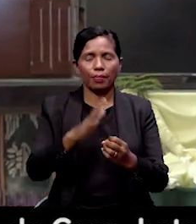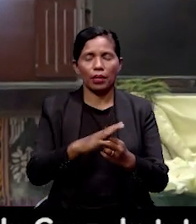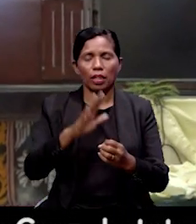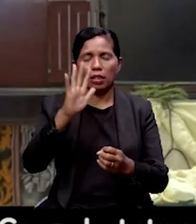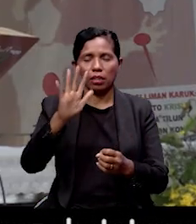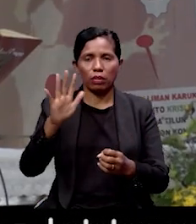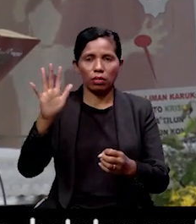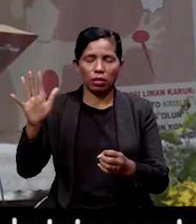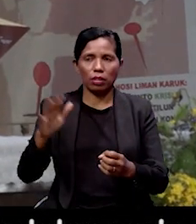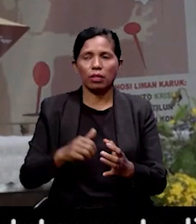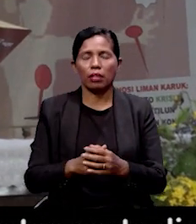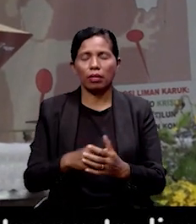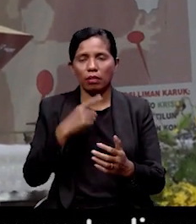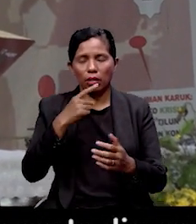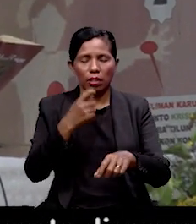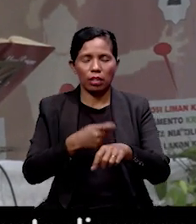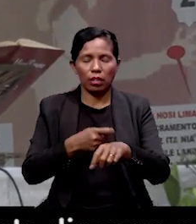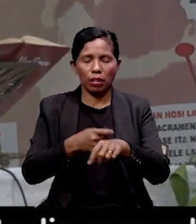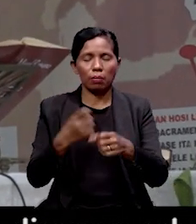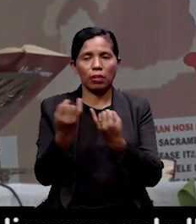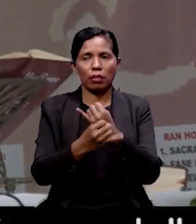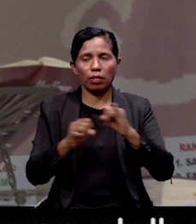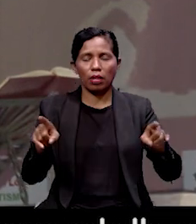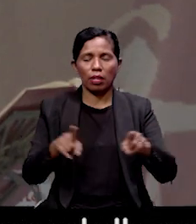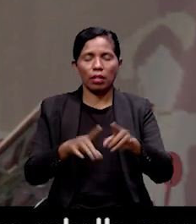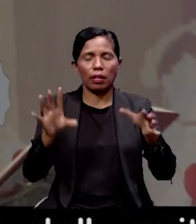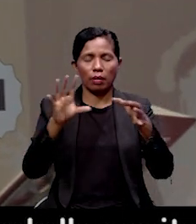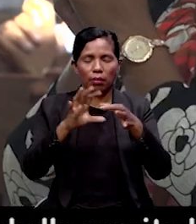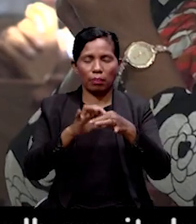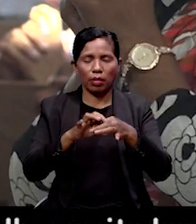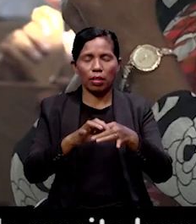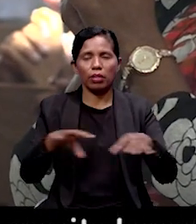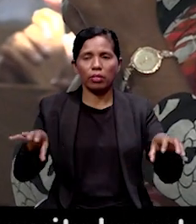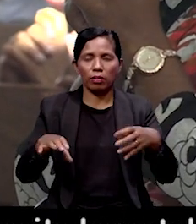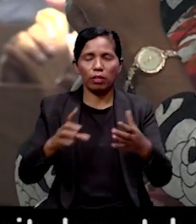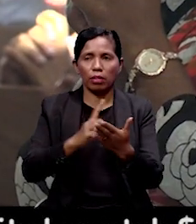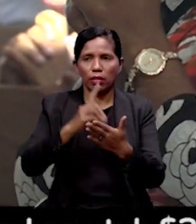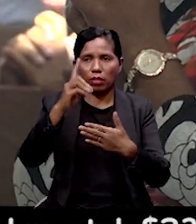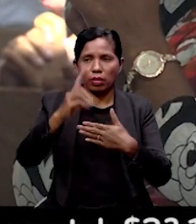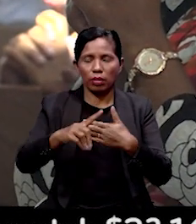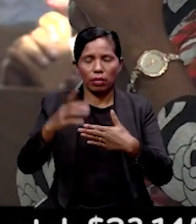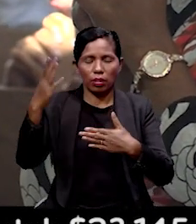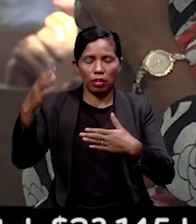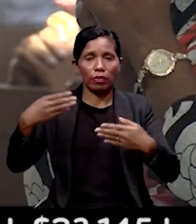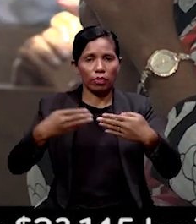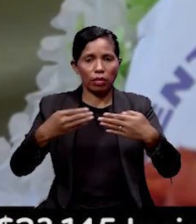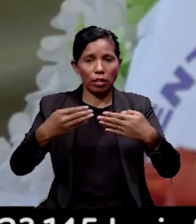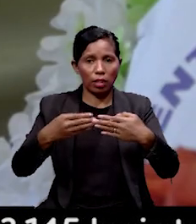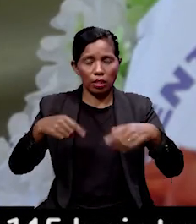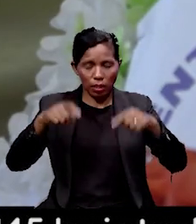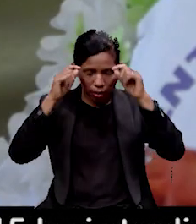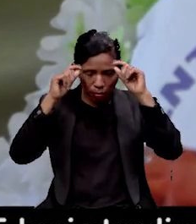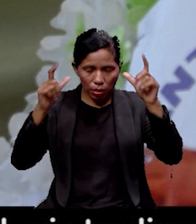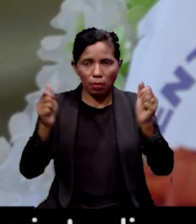de Cristo. No iha tempu kungan hanesan memru ativu ba progresu definisaun fronteira maritima Timor Lestenian hamutu